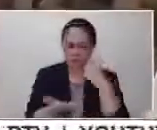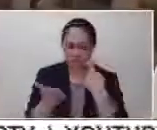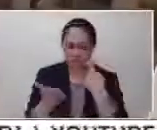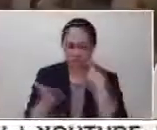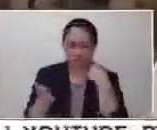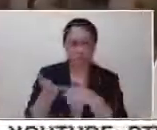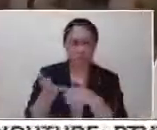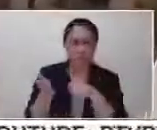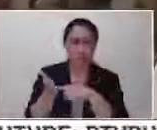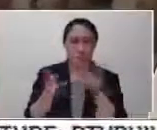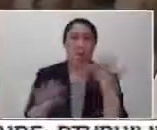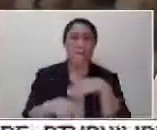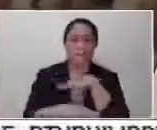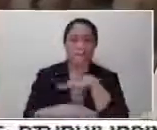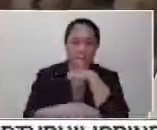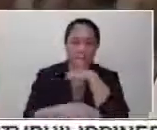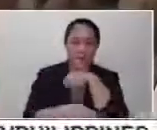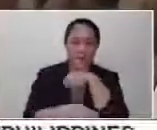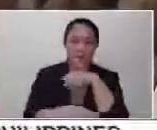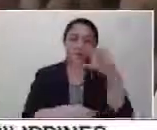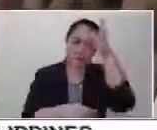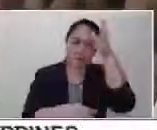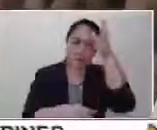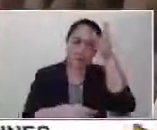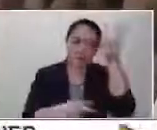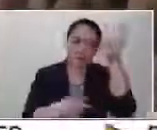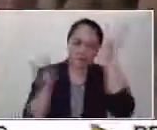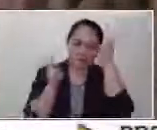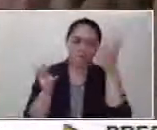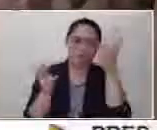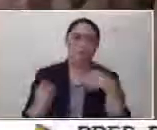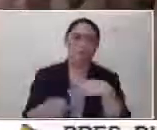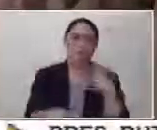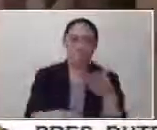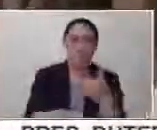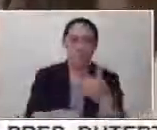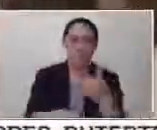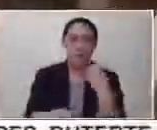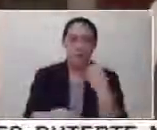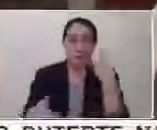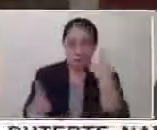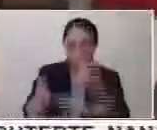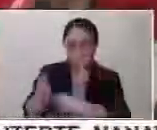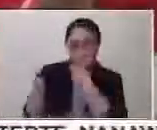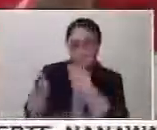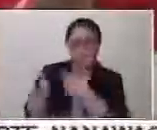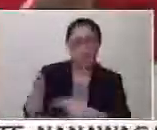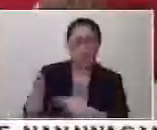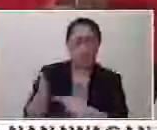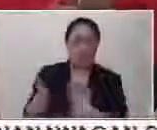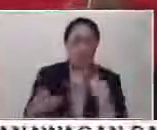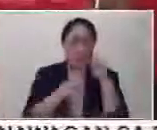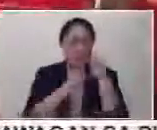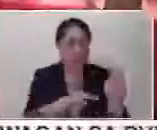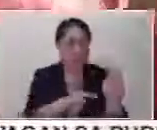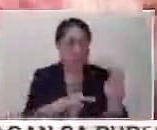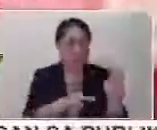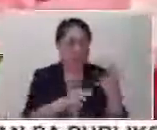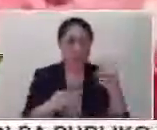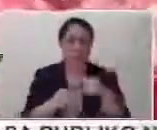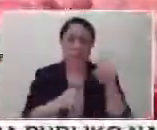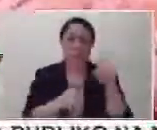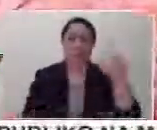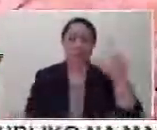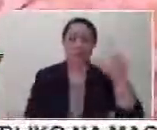pamilihan hindi pa rin nakakasunod sa price ceiling. Katunayan, dito sa Litex Market, dapat ang presyo lamang ng